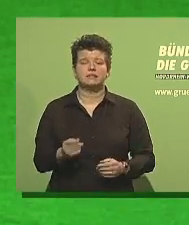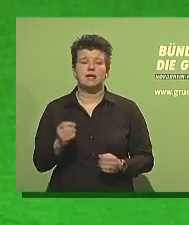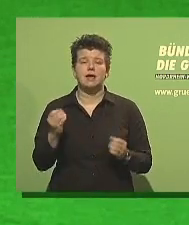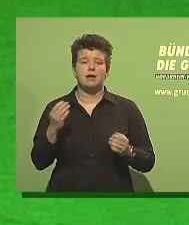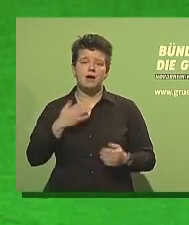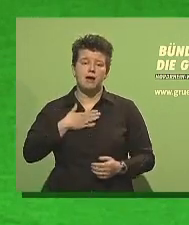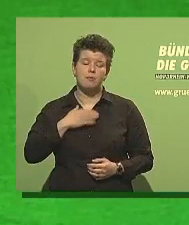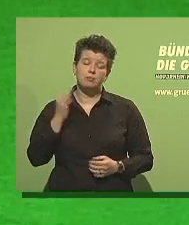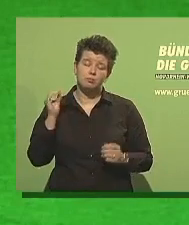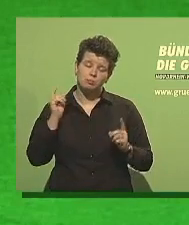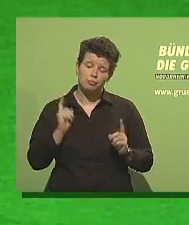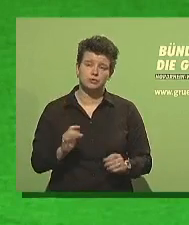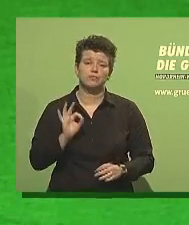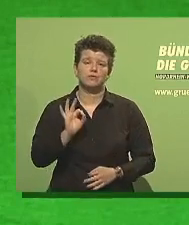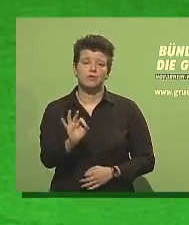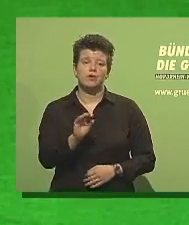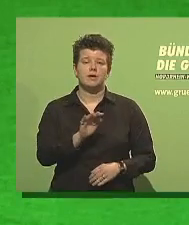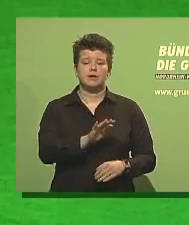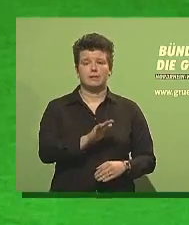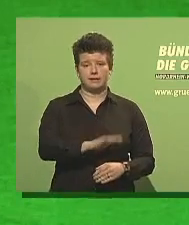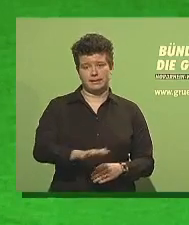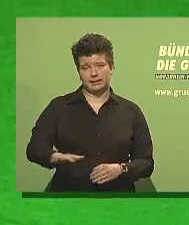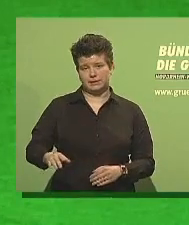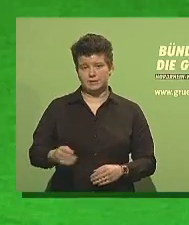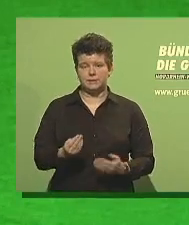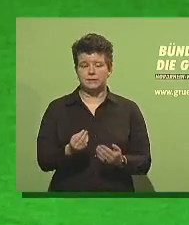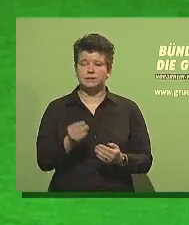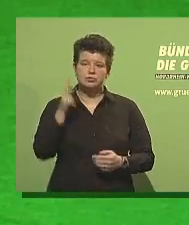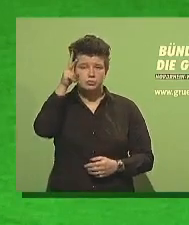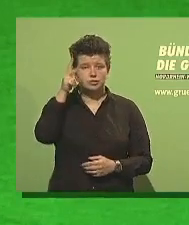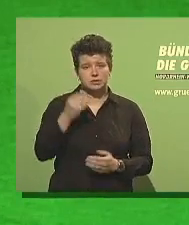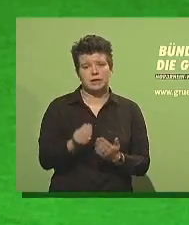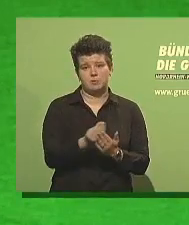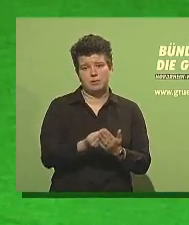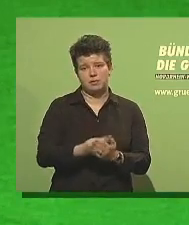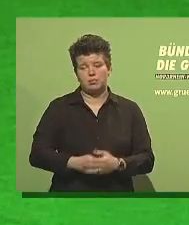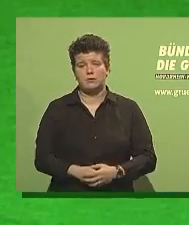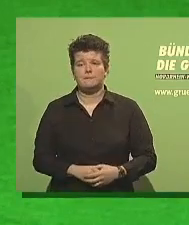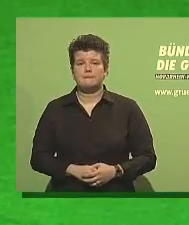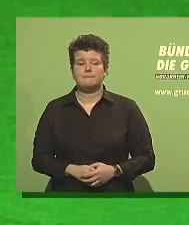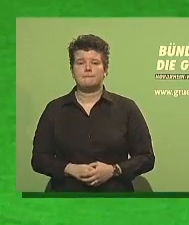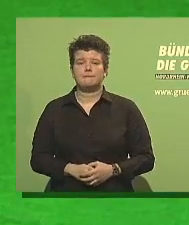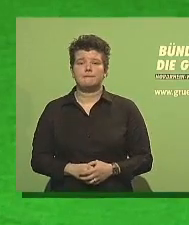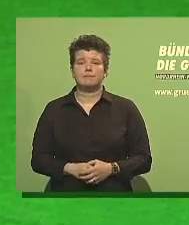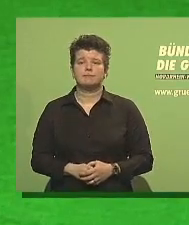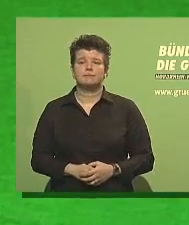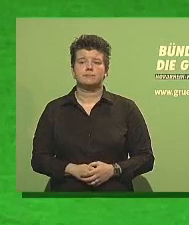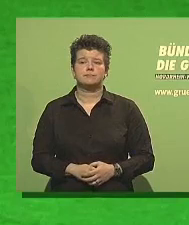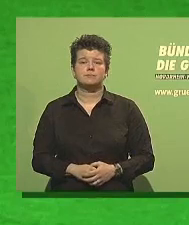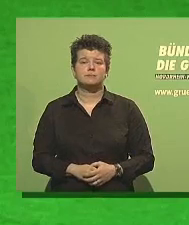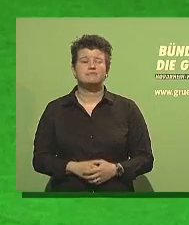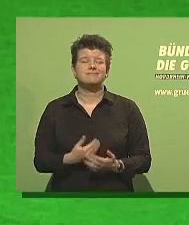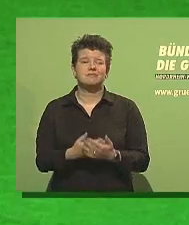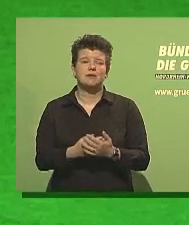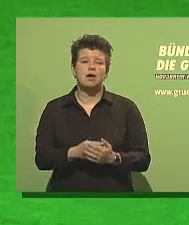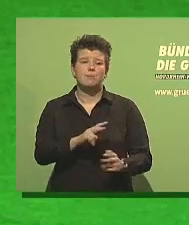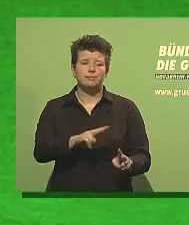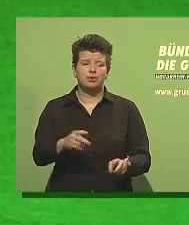darum verankern wir im Sofortprogramm einer rot-grünen Bundesregierung die Abschaffung dieses irrsinnigen